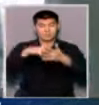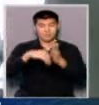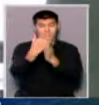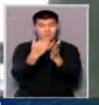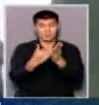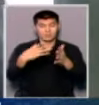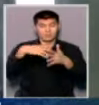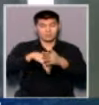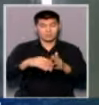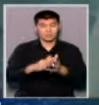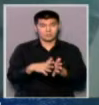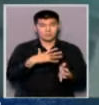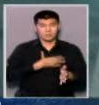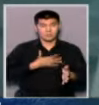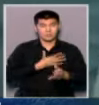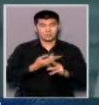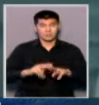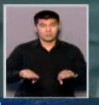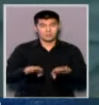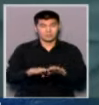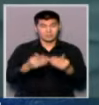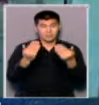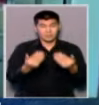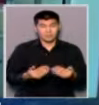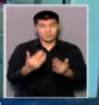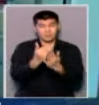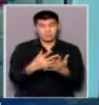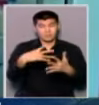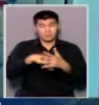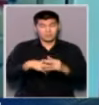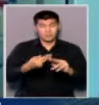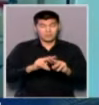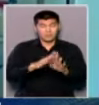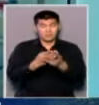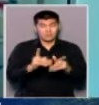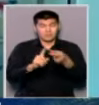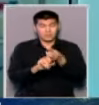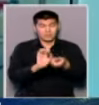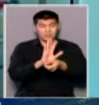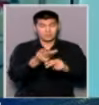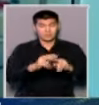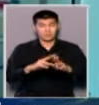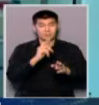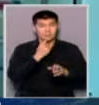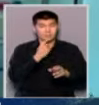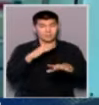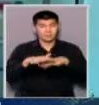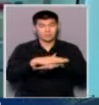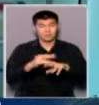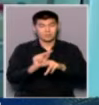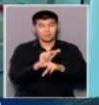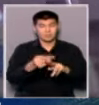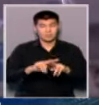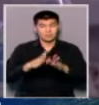список штаммов, вызывающих беспокойство на глобальном уровне. В этот список входят высокозаразные, вызывающие тяжелые осложнения и не